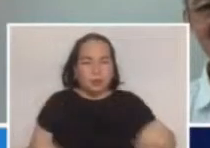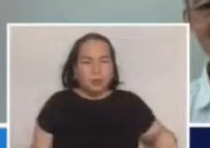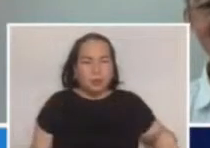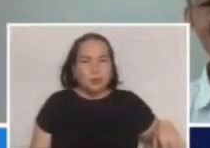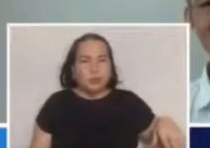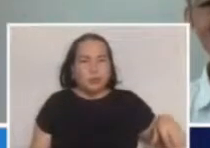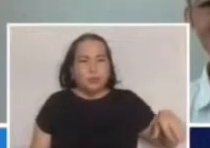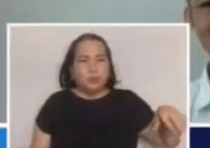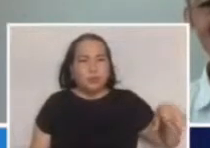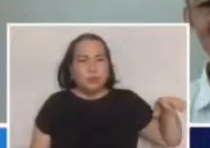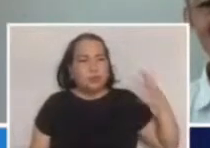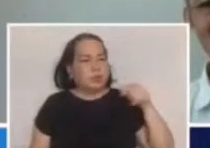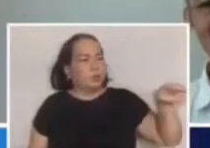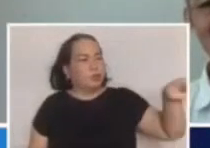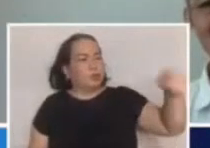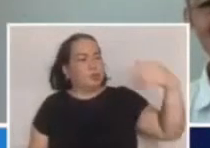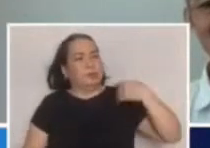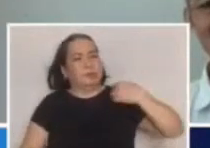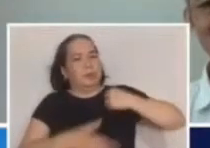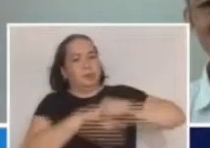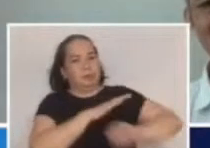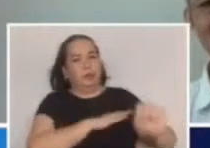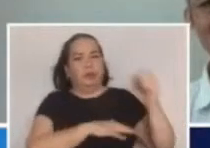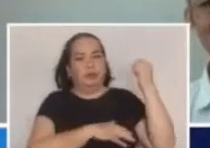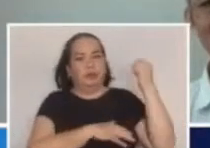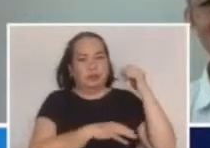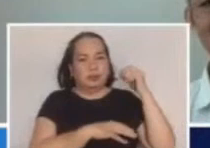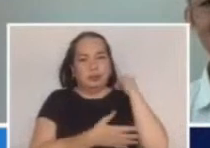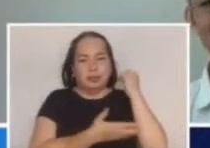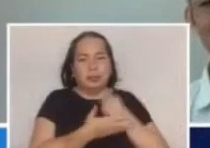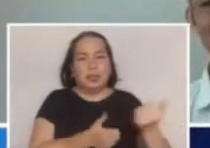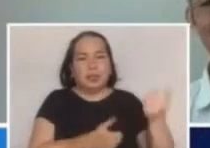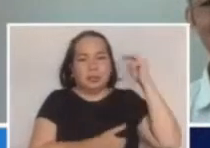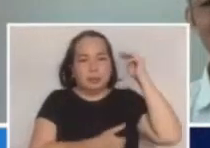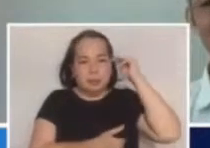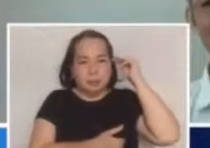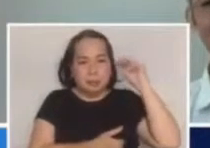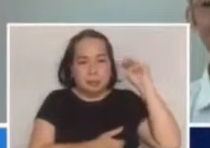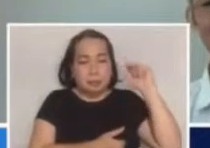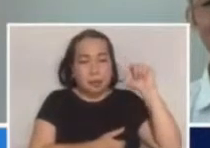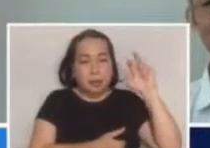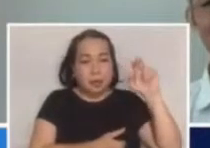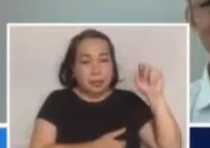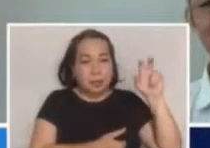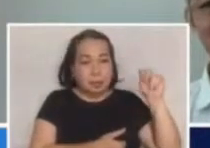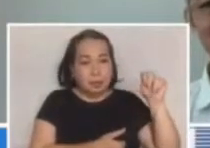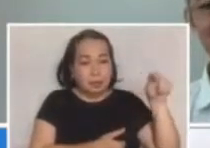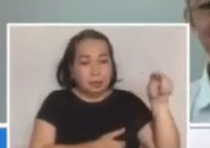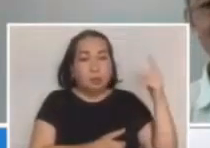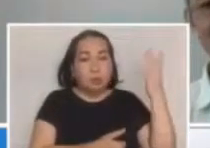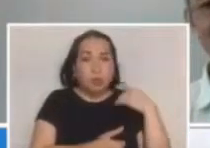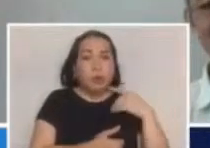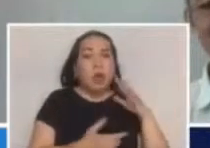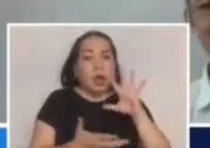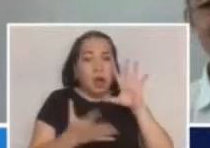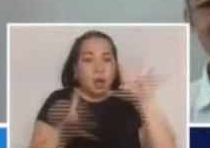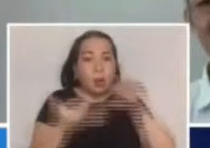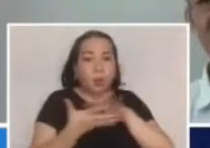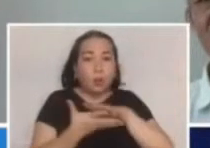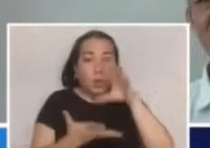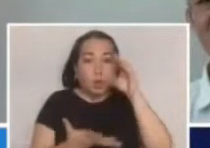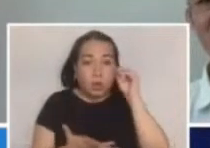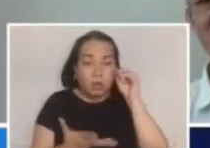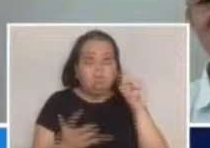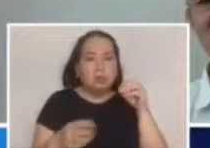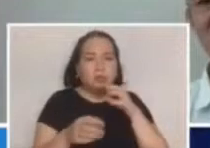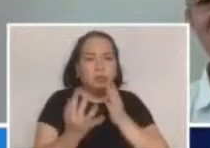ay community involvement. This great challenge also in communication dahil